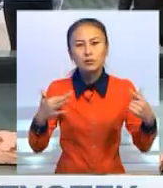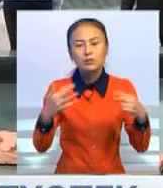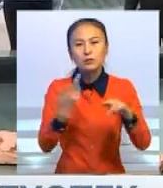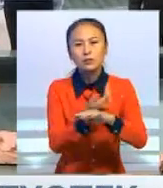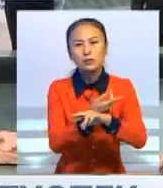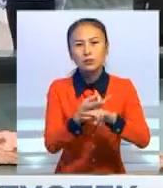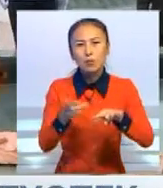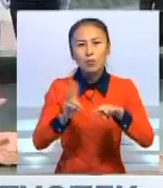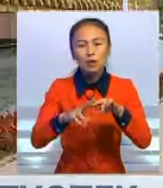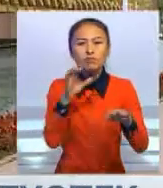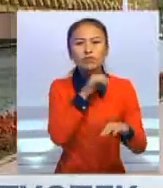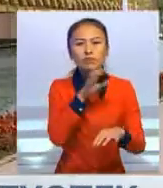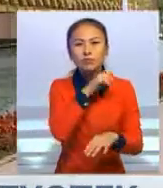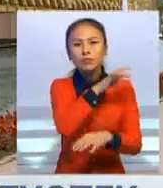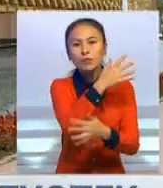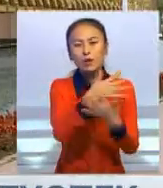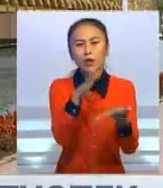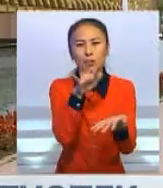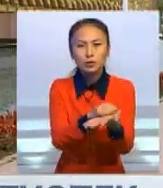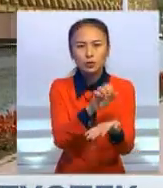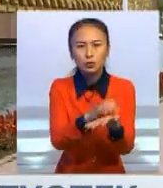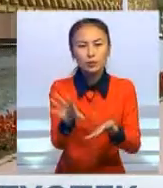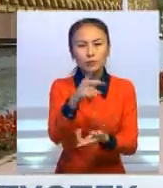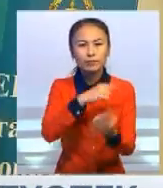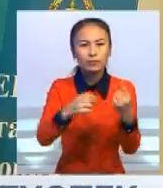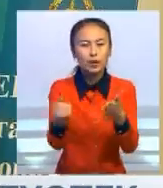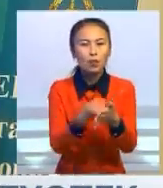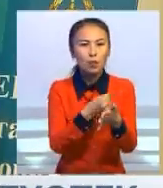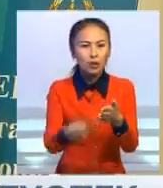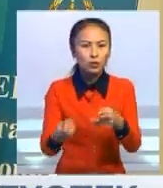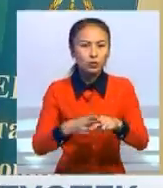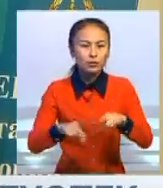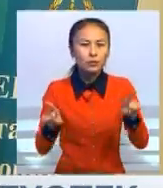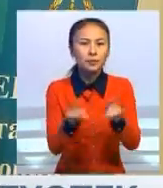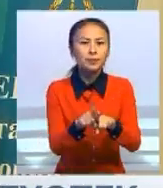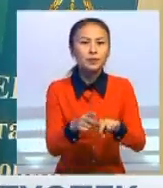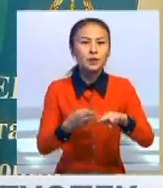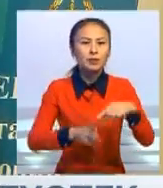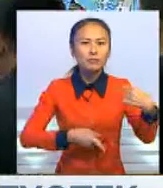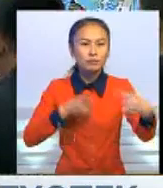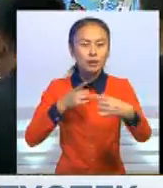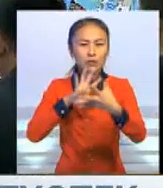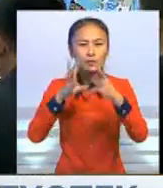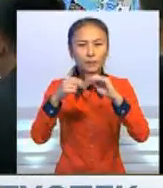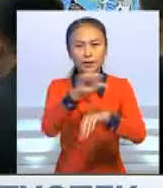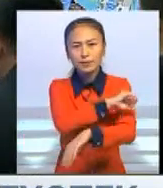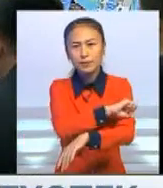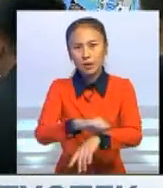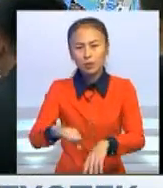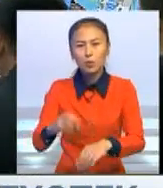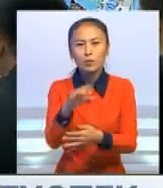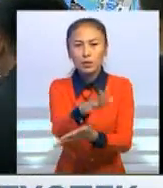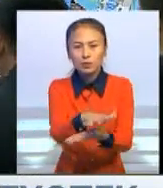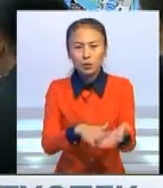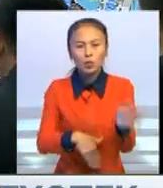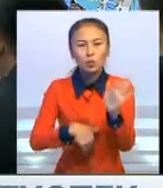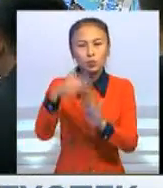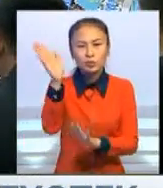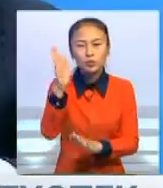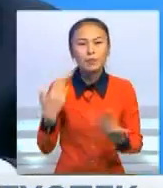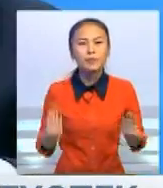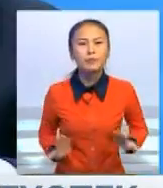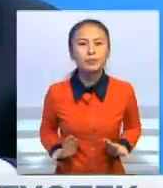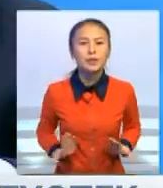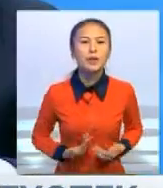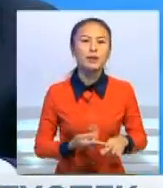көші-қон және мал ұрлығы секілді қылмыстармен бірлесіп күресу. Кездесу барысында тараптары шекаралық ынтымақтастықты одан әрі нығайту бойынша